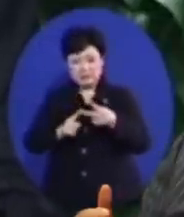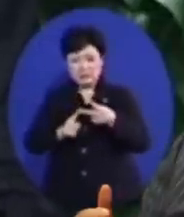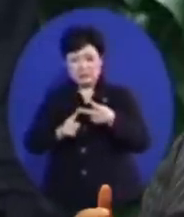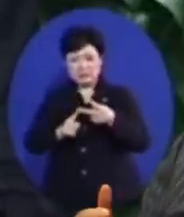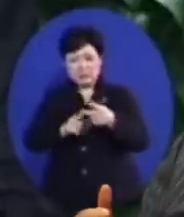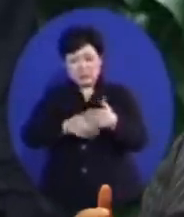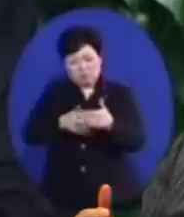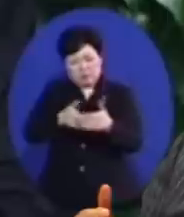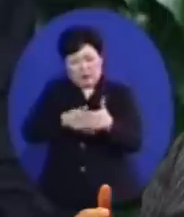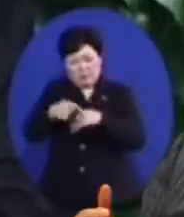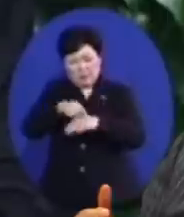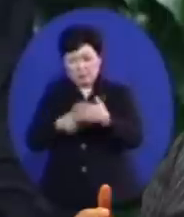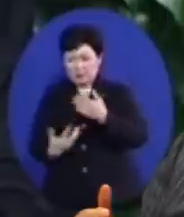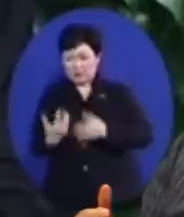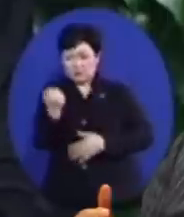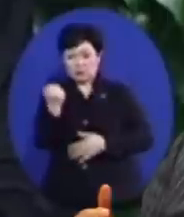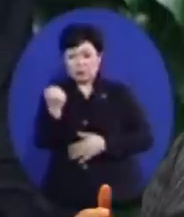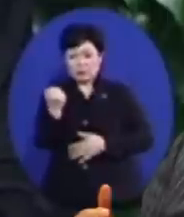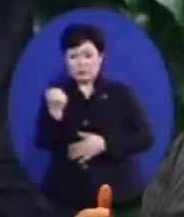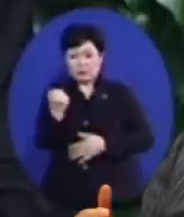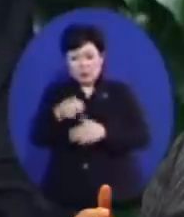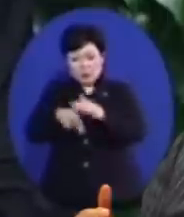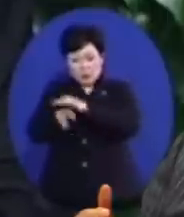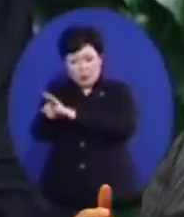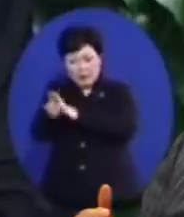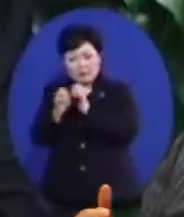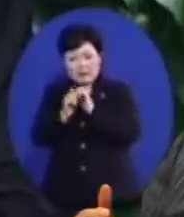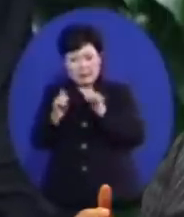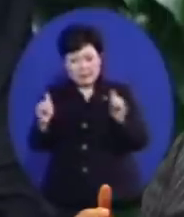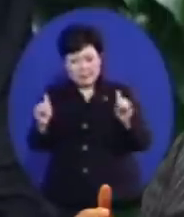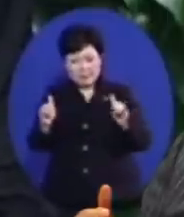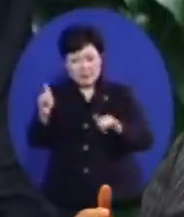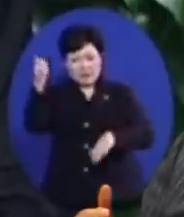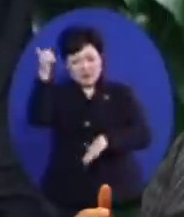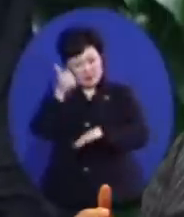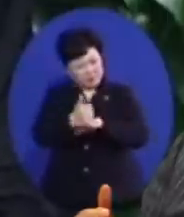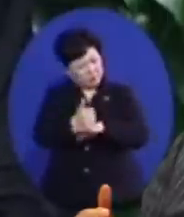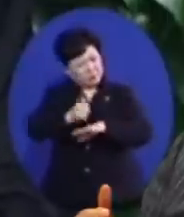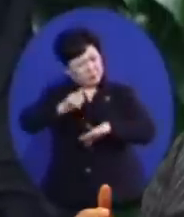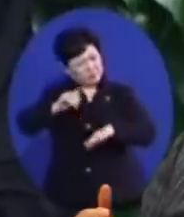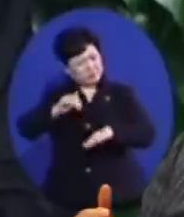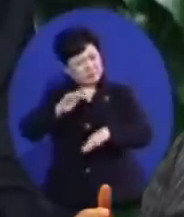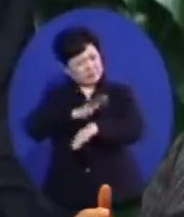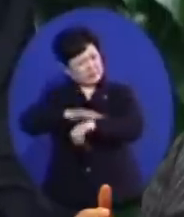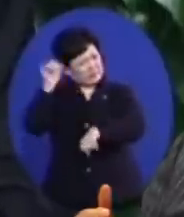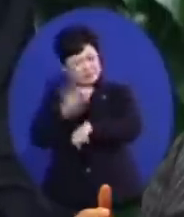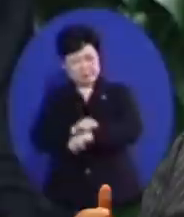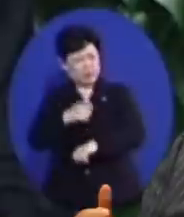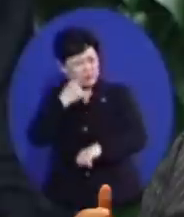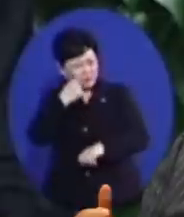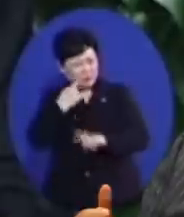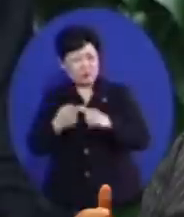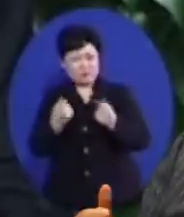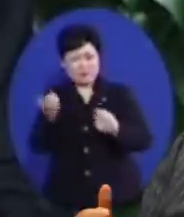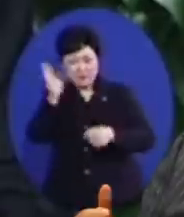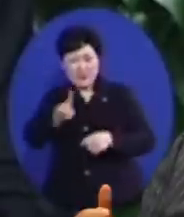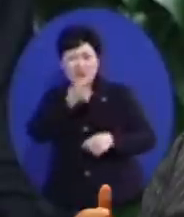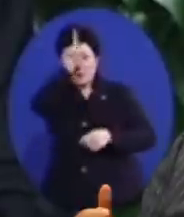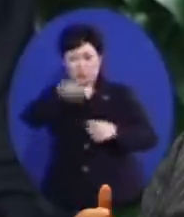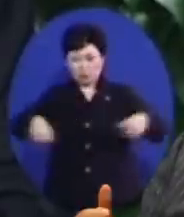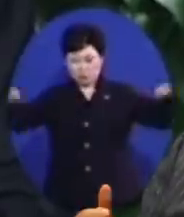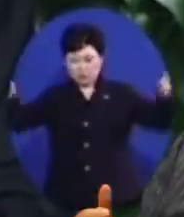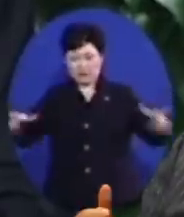불안한 마음을 가지고 도망을 치는 사람은 결코 자라지 않습니다. 그러나 독수리 같이